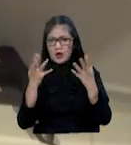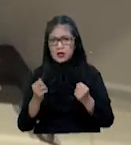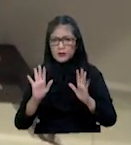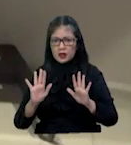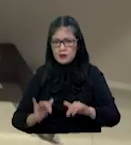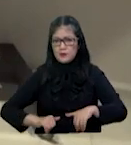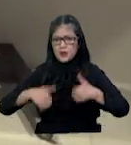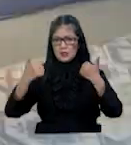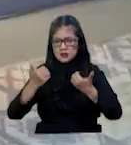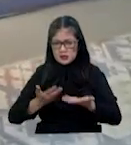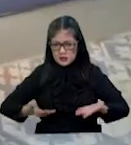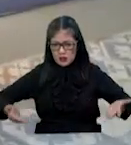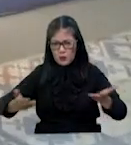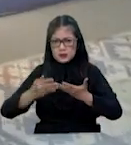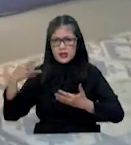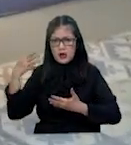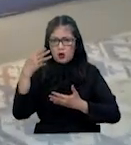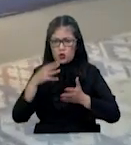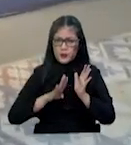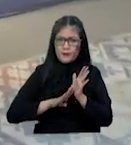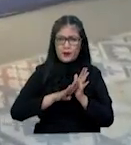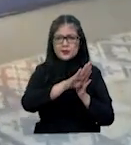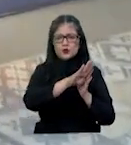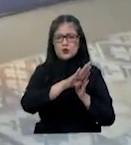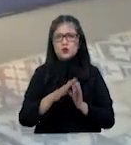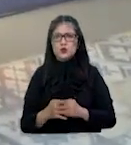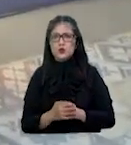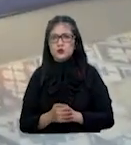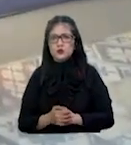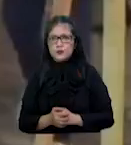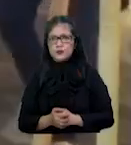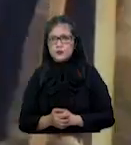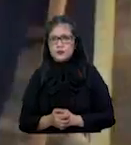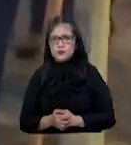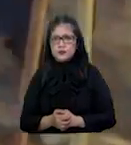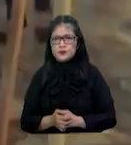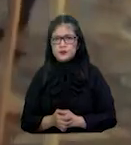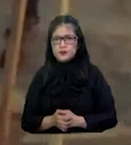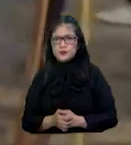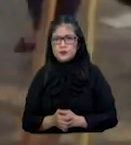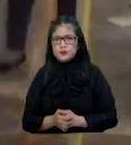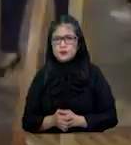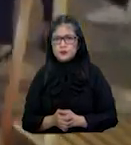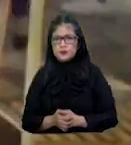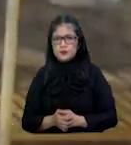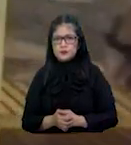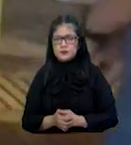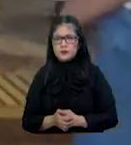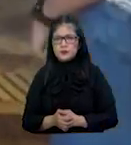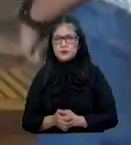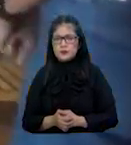pandemi dan pemulihan ekonomi di Indonesia secara keseluruhan dari Badung Bali Bagus Alit inews melaporkan